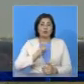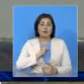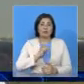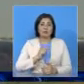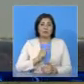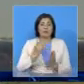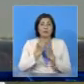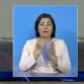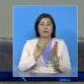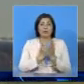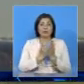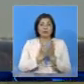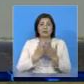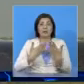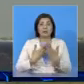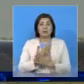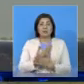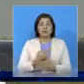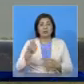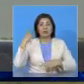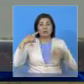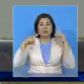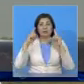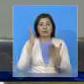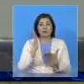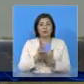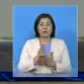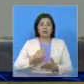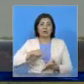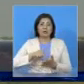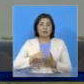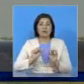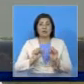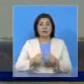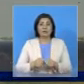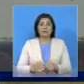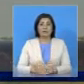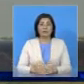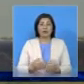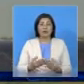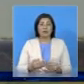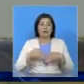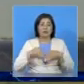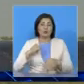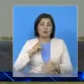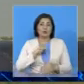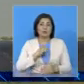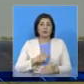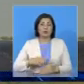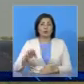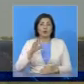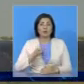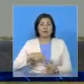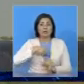өзінің проектілері, жаңадан бір ойлары болса, қатыса алады. Және оған ұсыныстарын береді. Мына облыстық